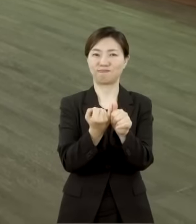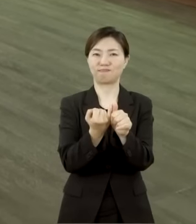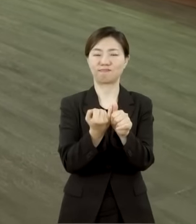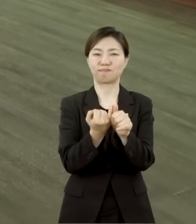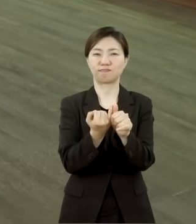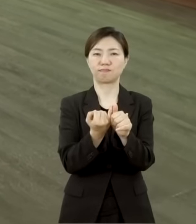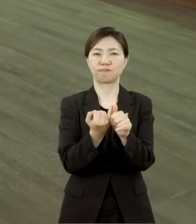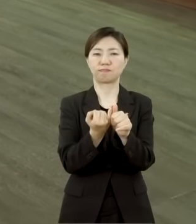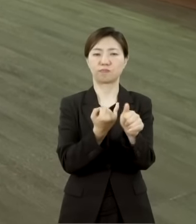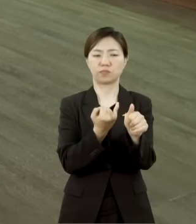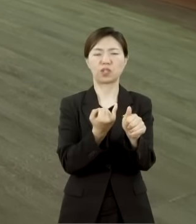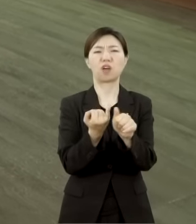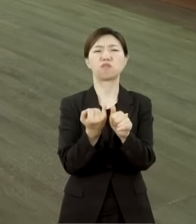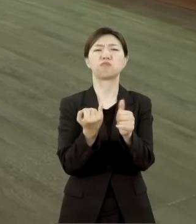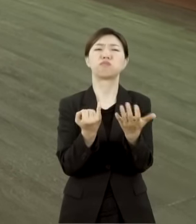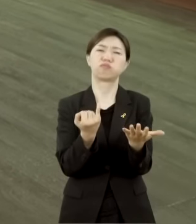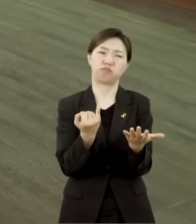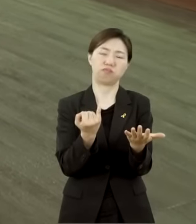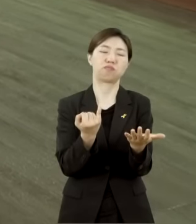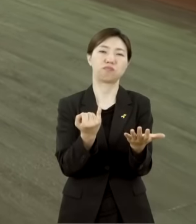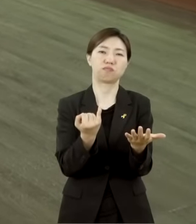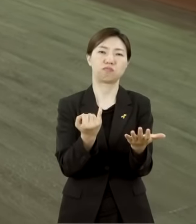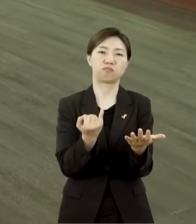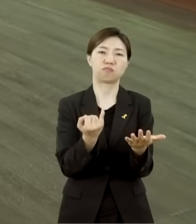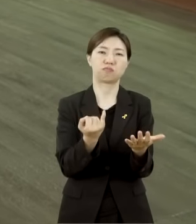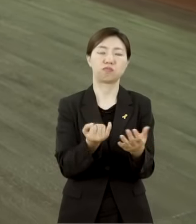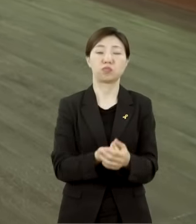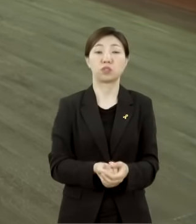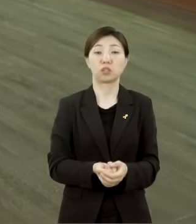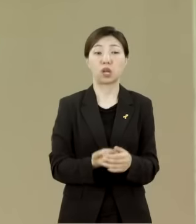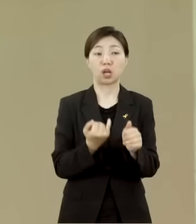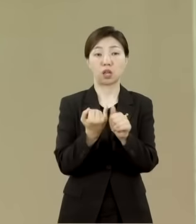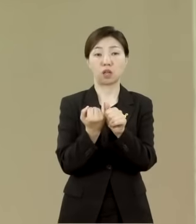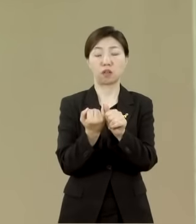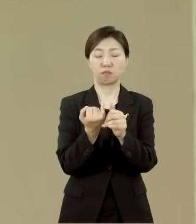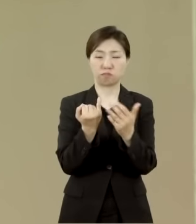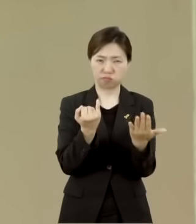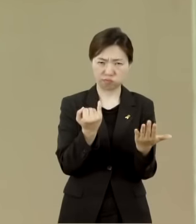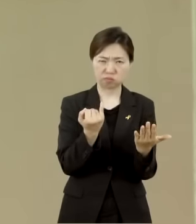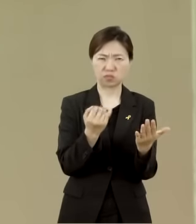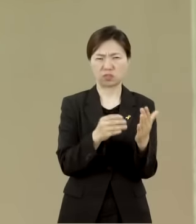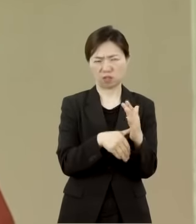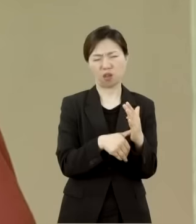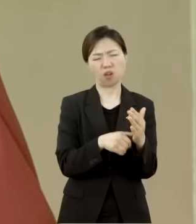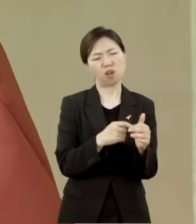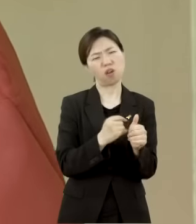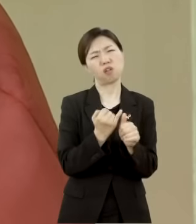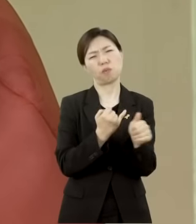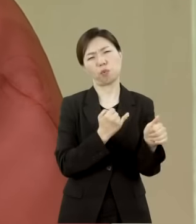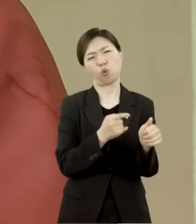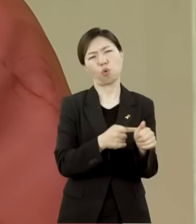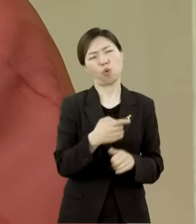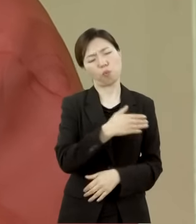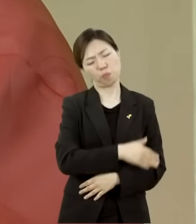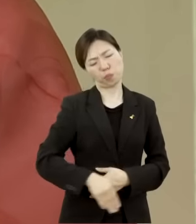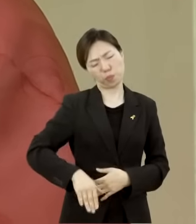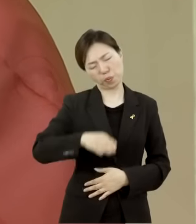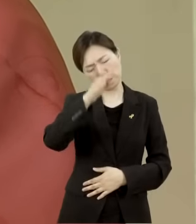있었겠죠 지금 이제 세상을 떠나셨는데 남편분께서 이렇게 좀이 많이 불편하신